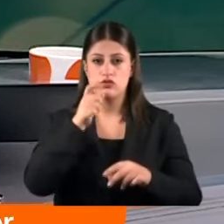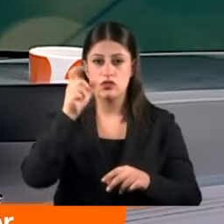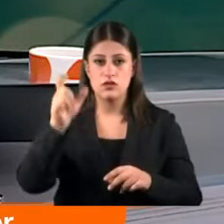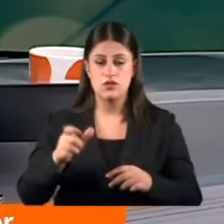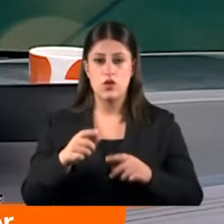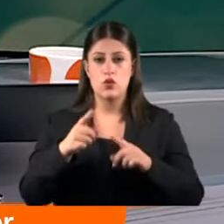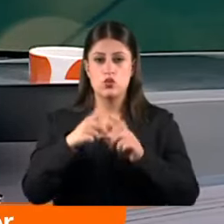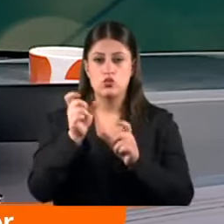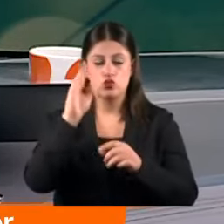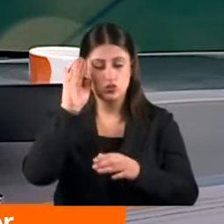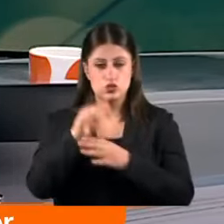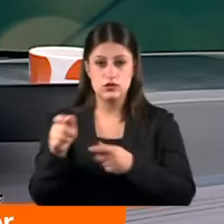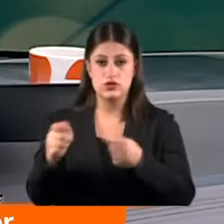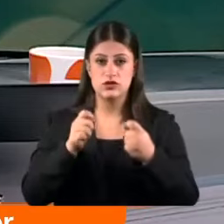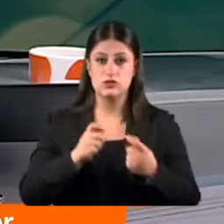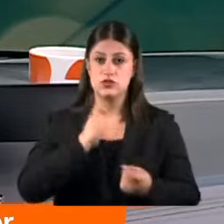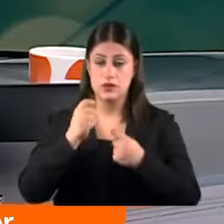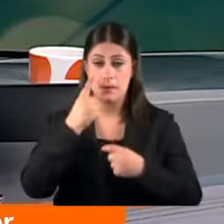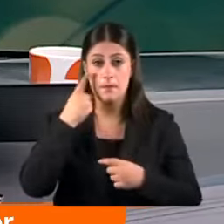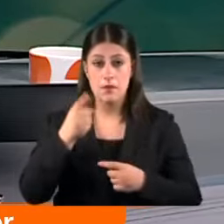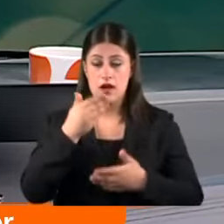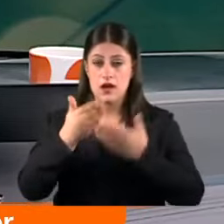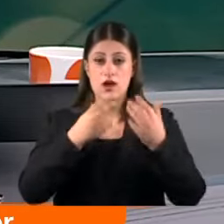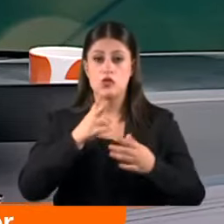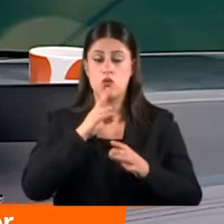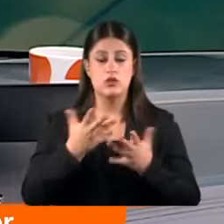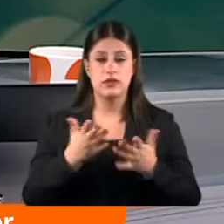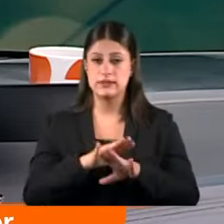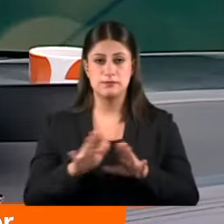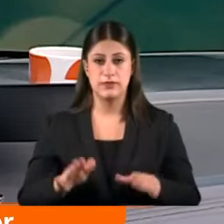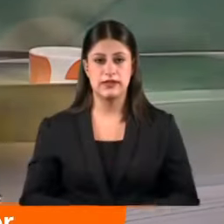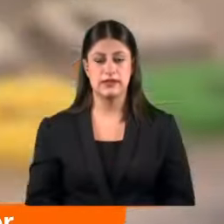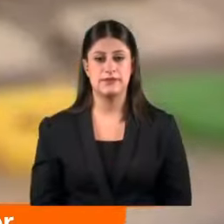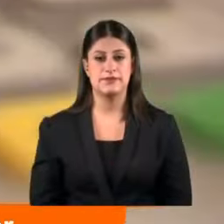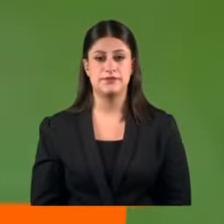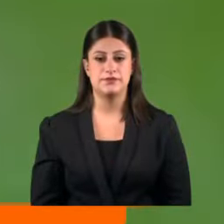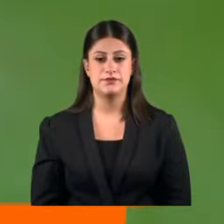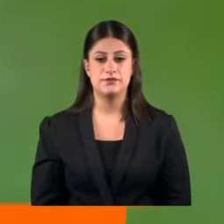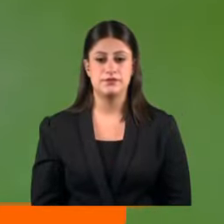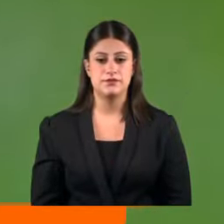çekmeye çalıştılar. Bakın hikayenin sonu nasıl bitti.